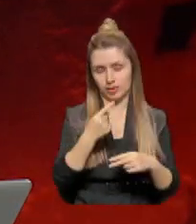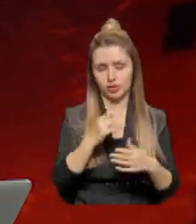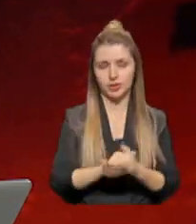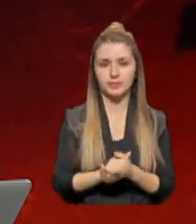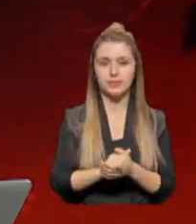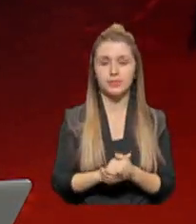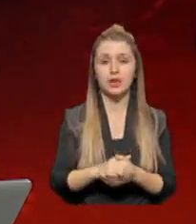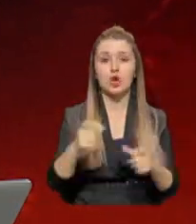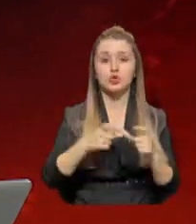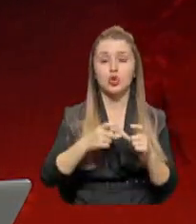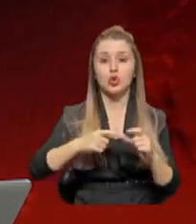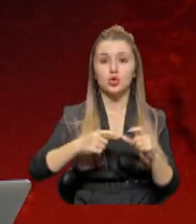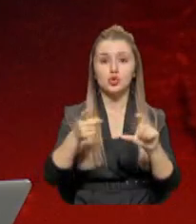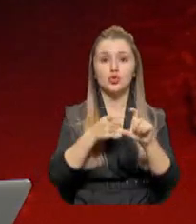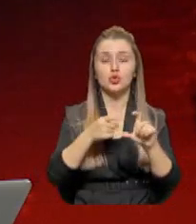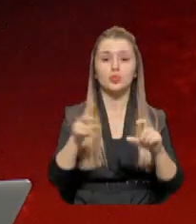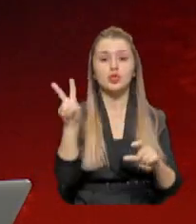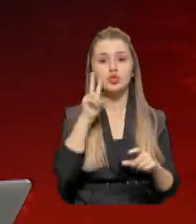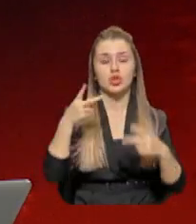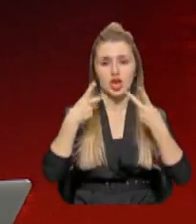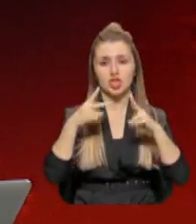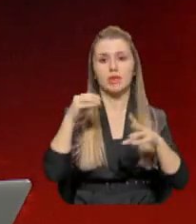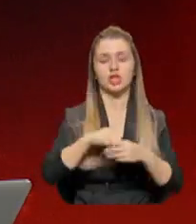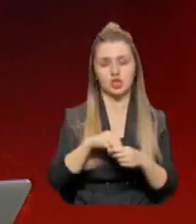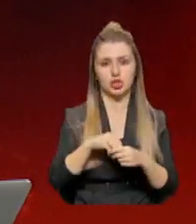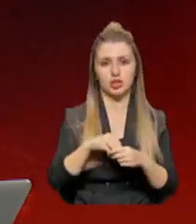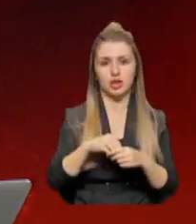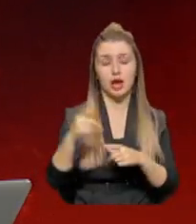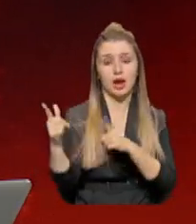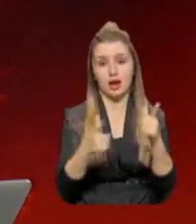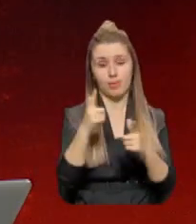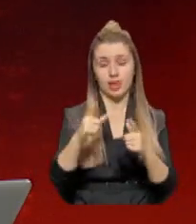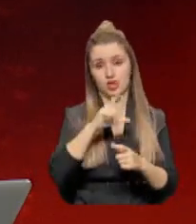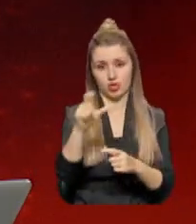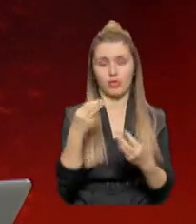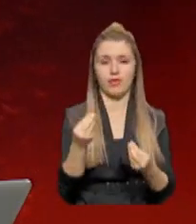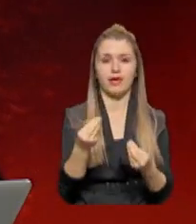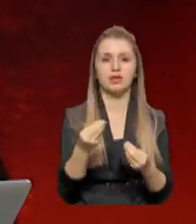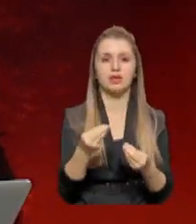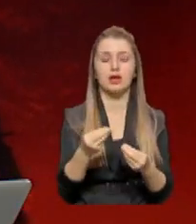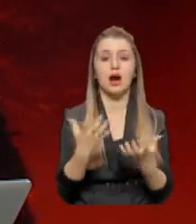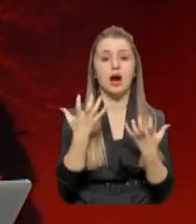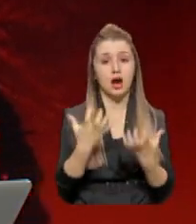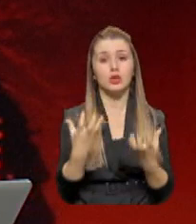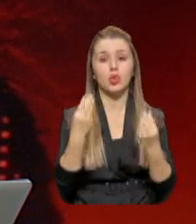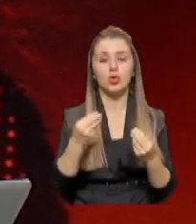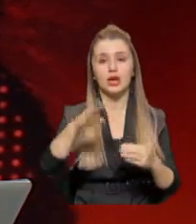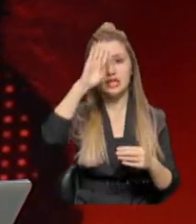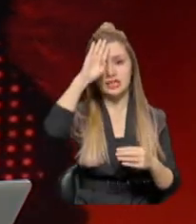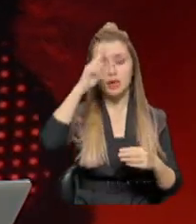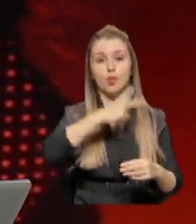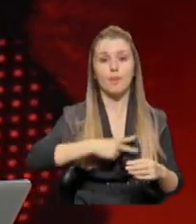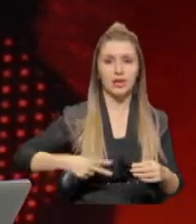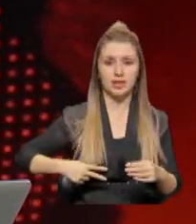demişti. Soylu soruşturmaların sonuçlarını açıklamak için kameralar karşısına geçti ve ağırlıklı olarak İstanbul